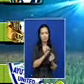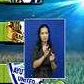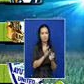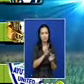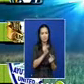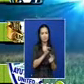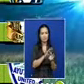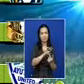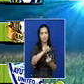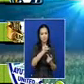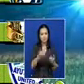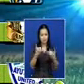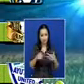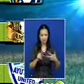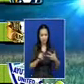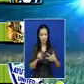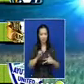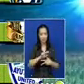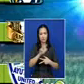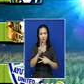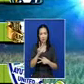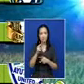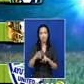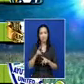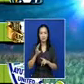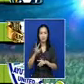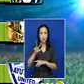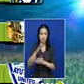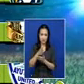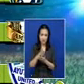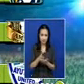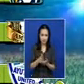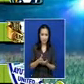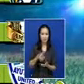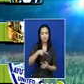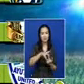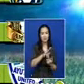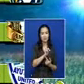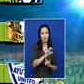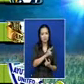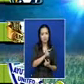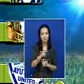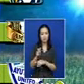ะและปิดท้ายกันที่3กรกฎาคม3โมงครึ่งค่ะพันทอง FC จะไปเจ